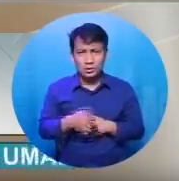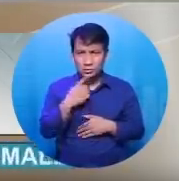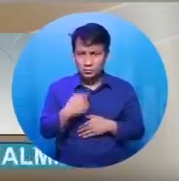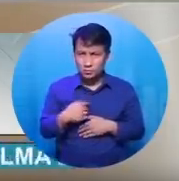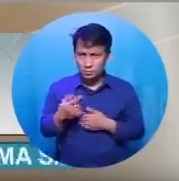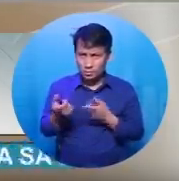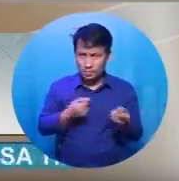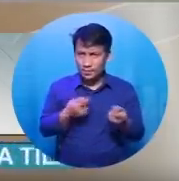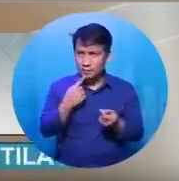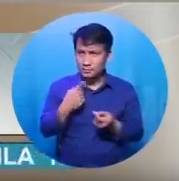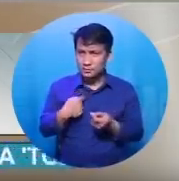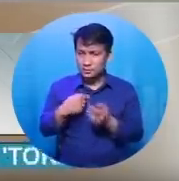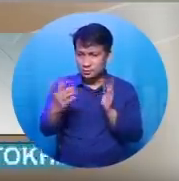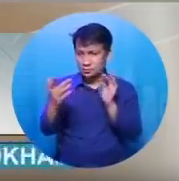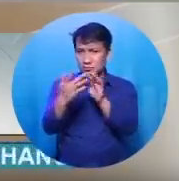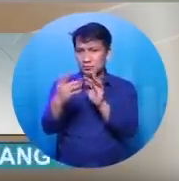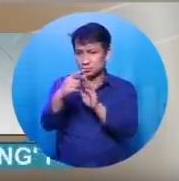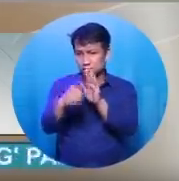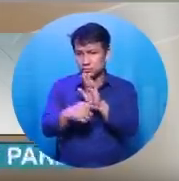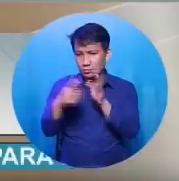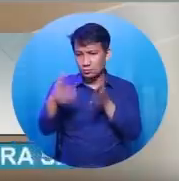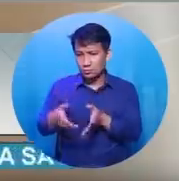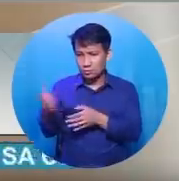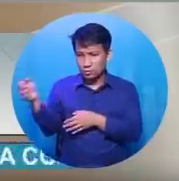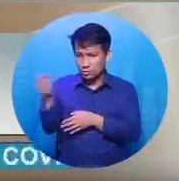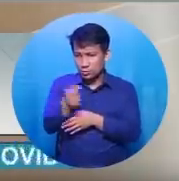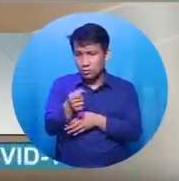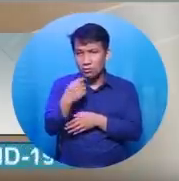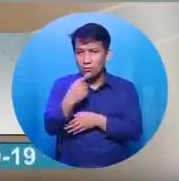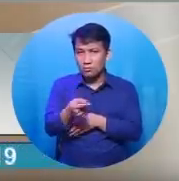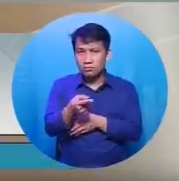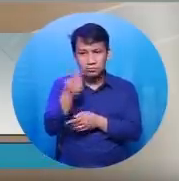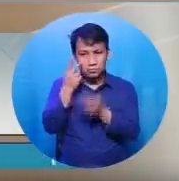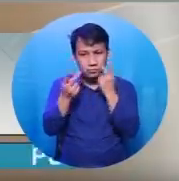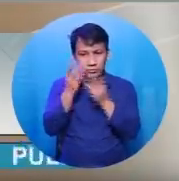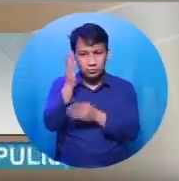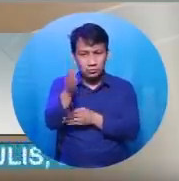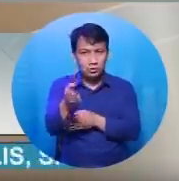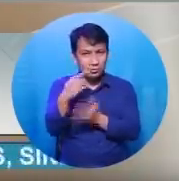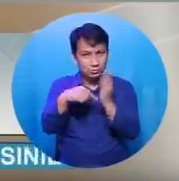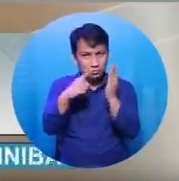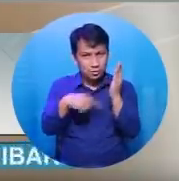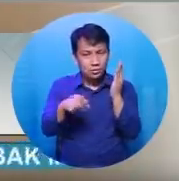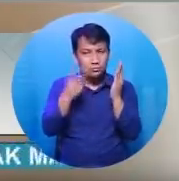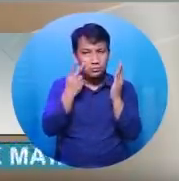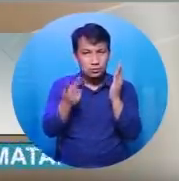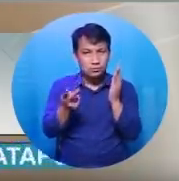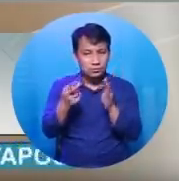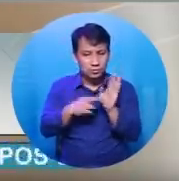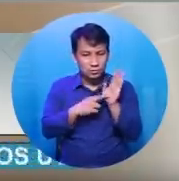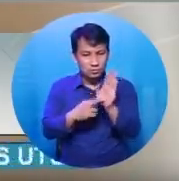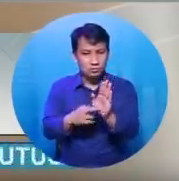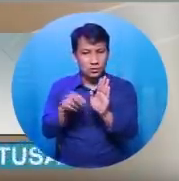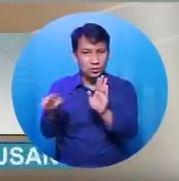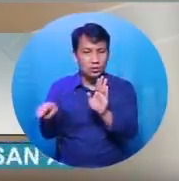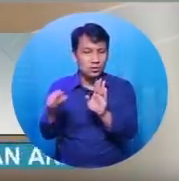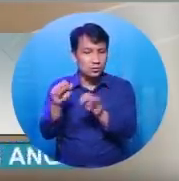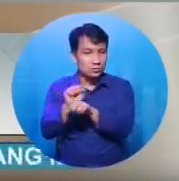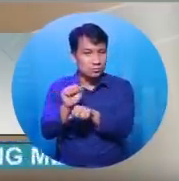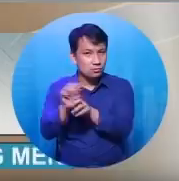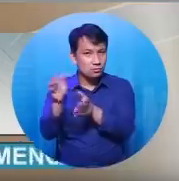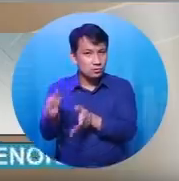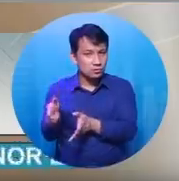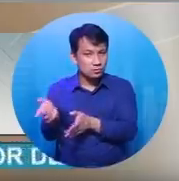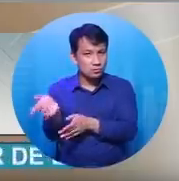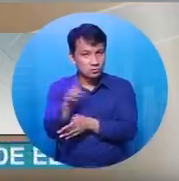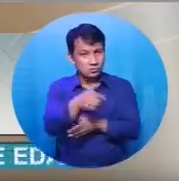ganun, kumukonta kayo ng abogado doon para bisitahin at para i-represent siya